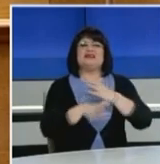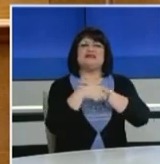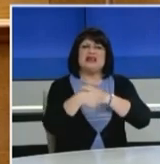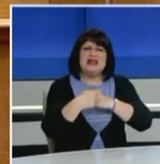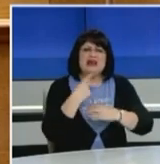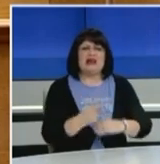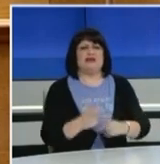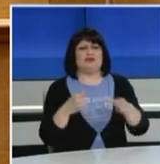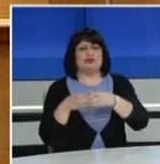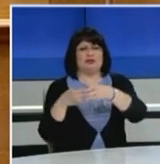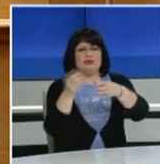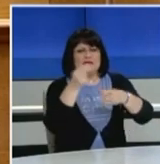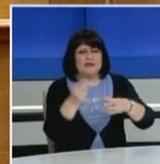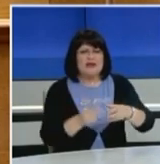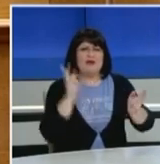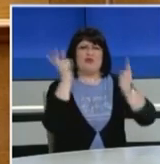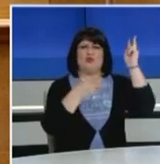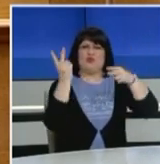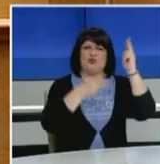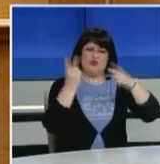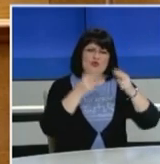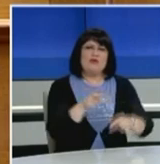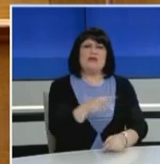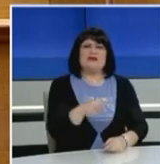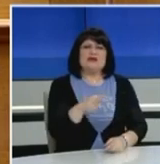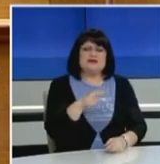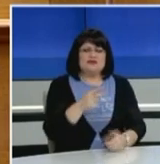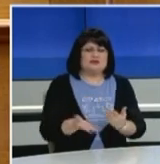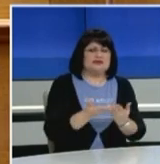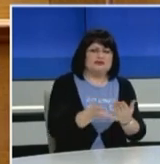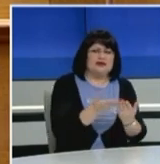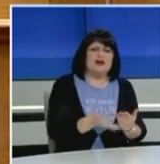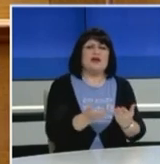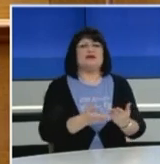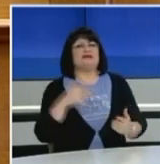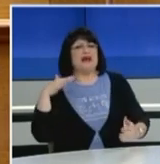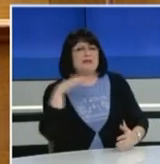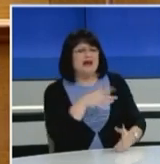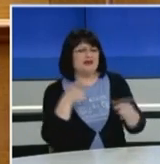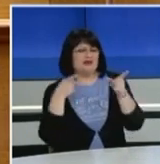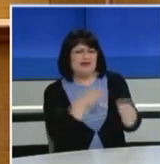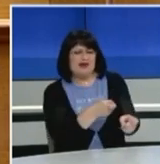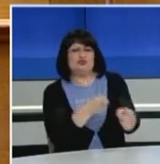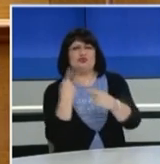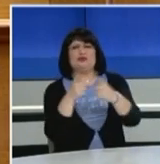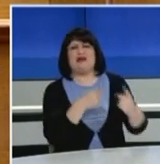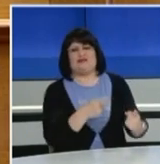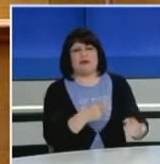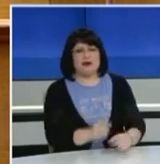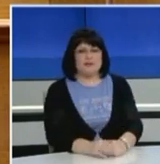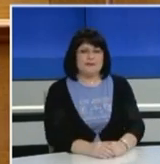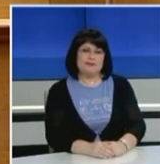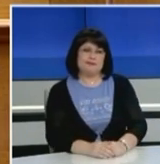για ομαδοποιήσεις και διαφόρων ειδών εξυπηρετήσεις, για απειλές και εκβιασμούς, αλλά